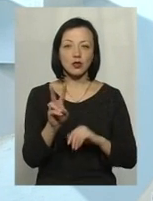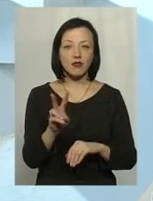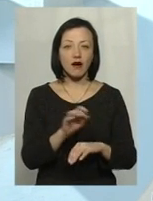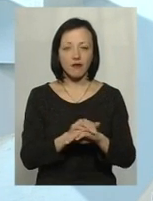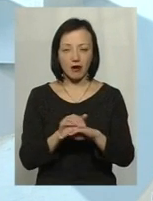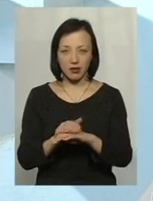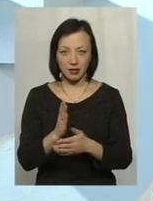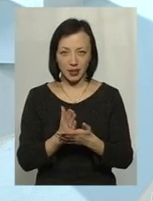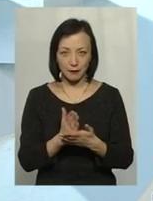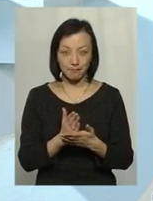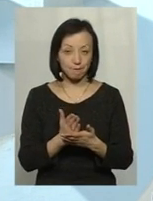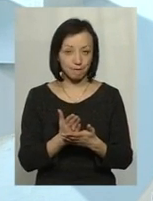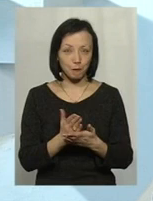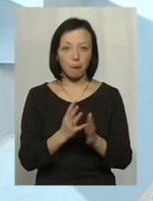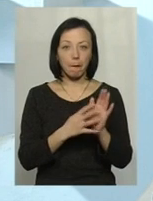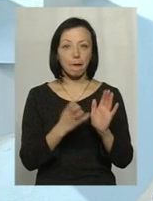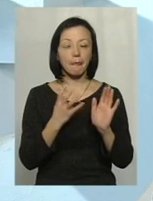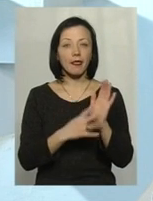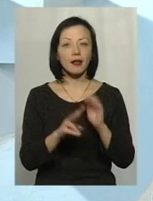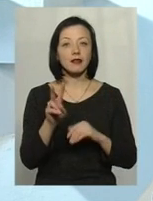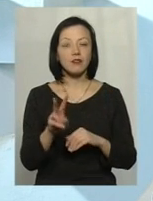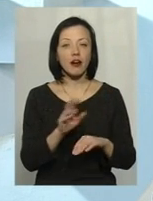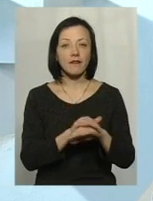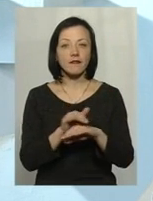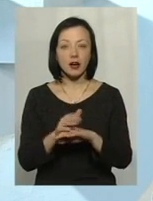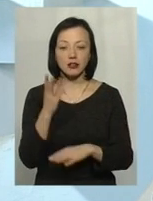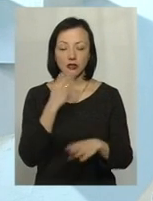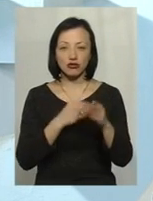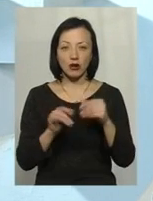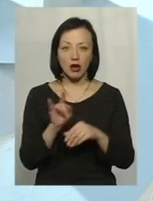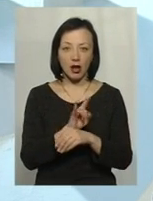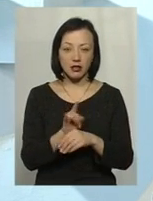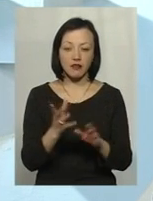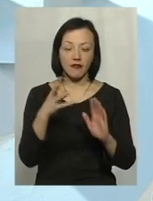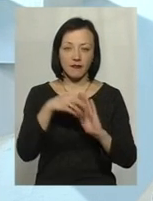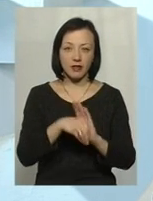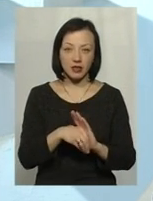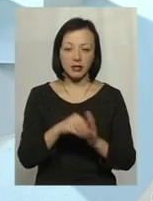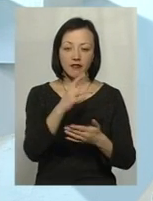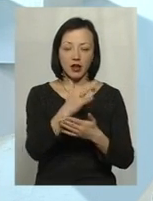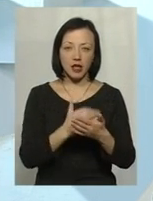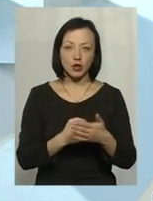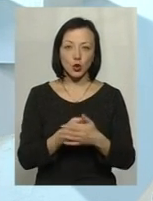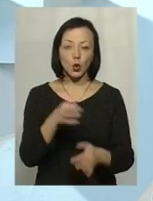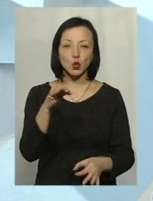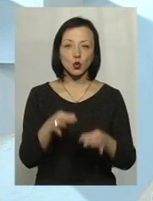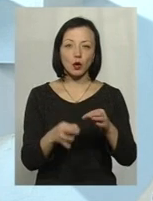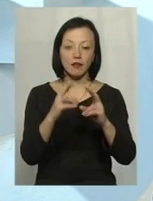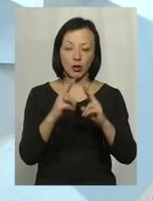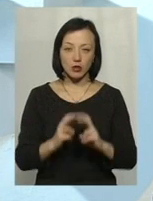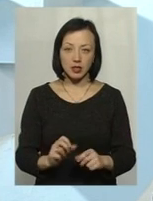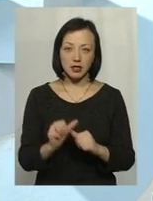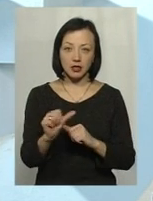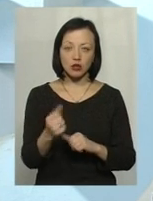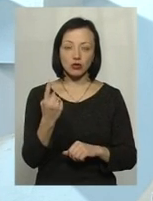факти. Тобто 992 факти шахрайства ми внесли в єдиний реєстр досудових розслідувань, з яких